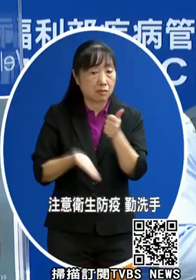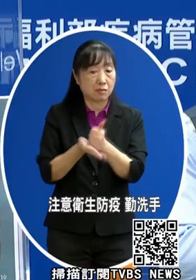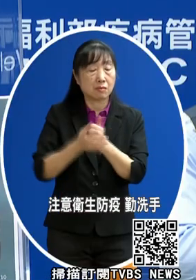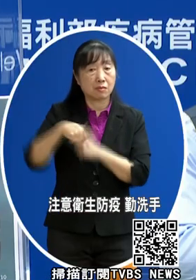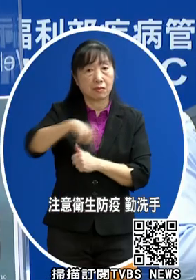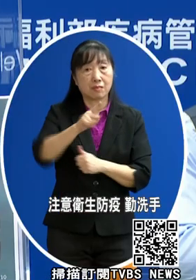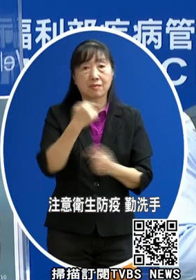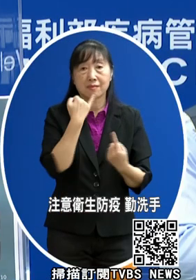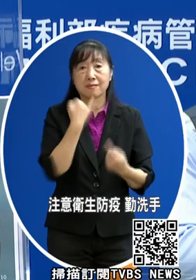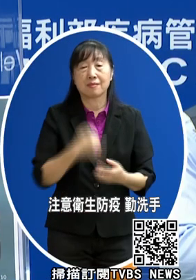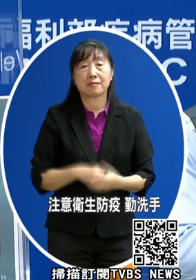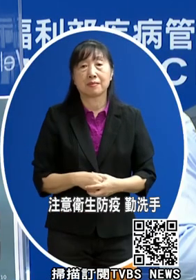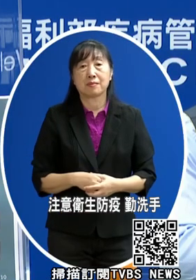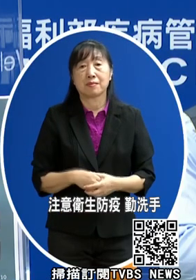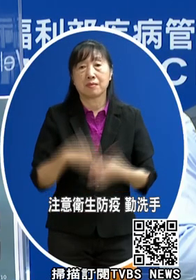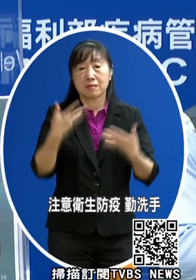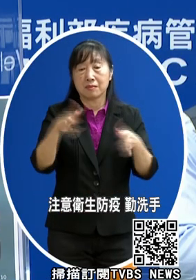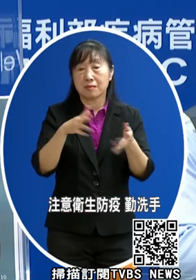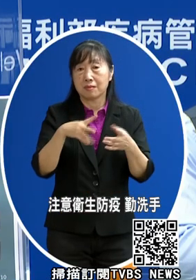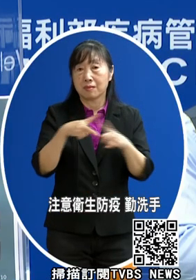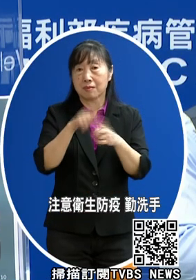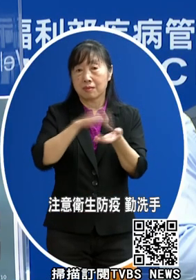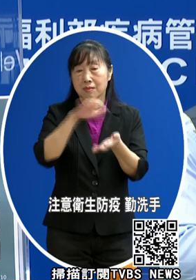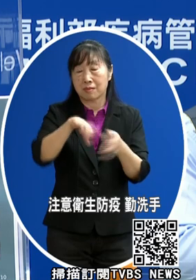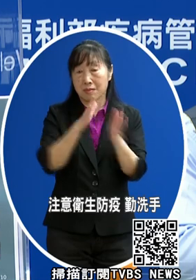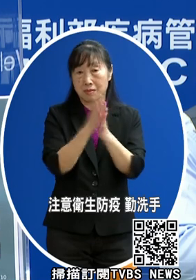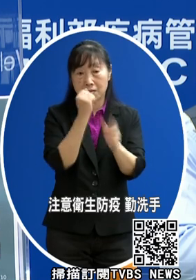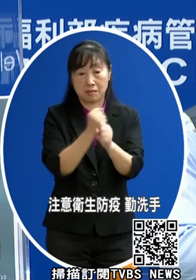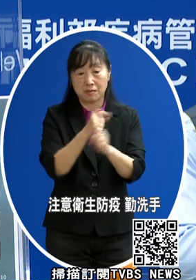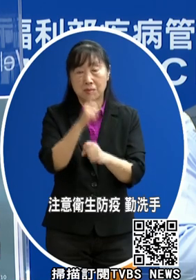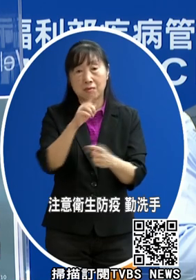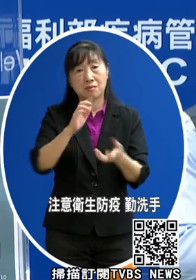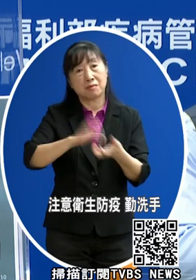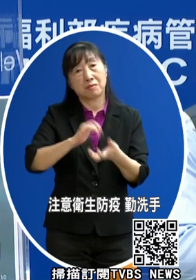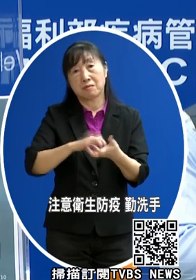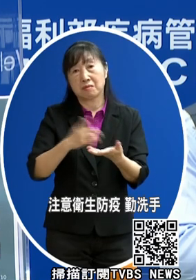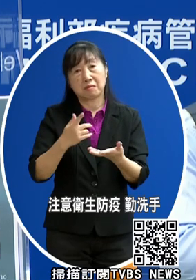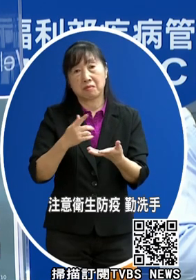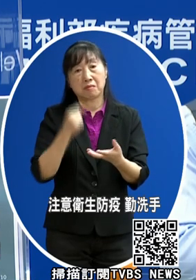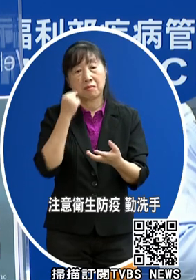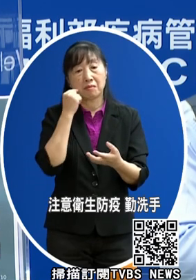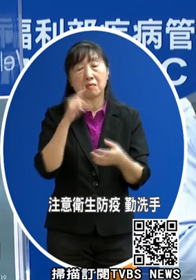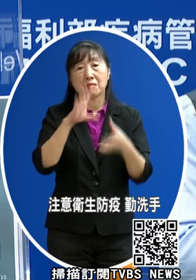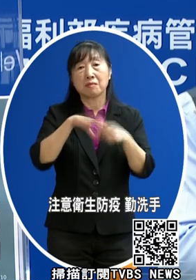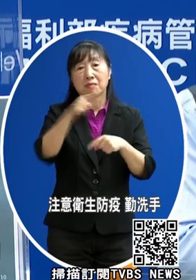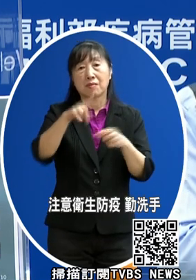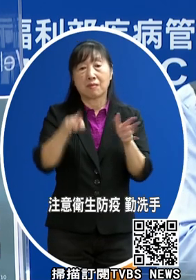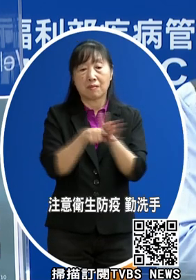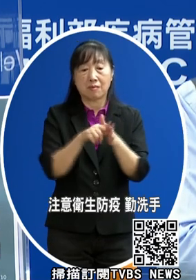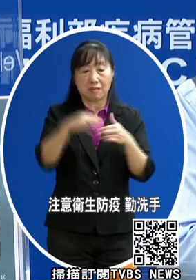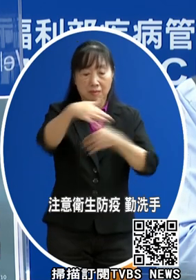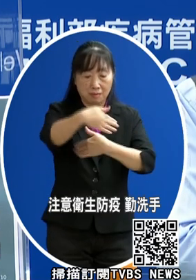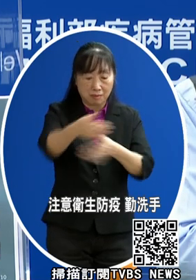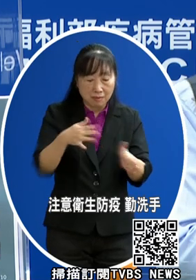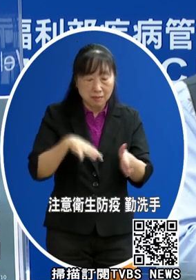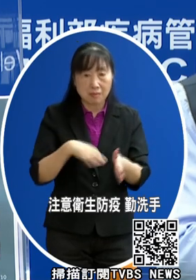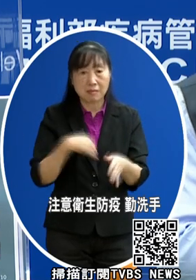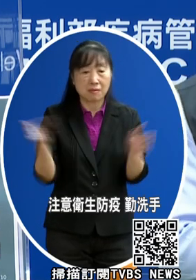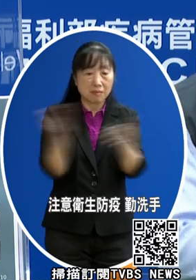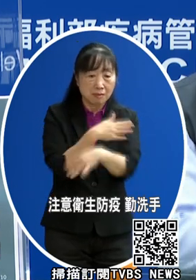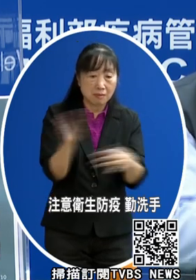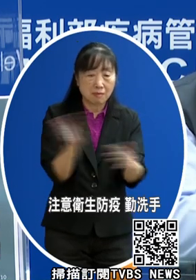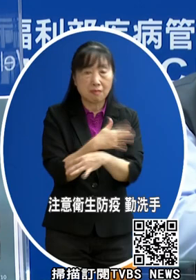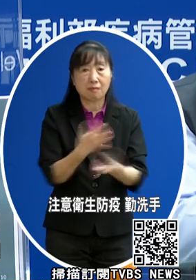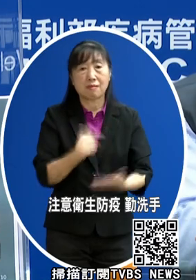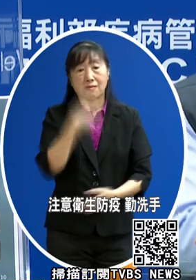难度。 诊所要来很多的点来做是有困难，因为诊所本身的一个环境，不管在通风、裁剪，